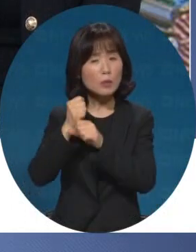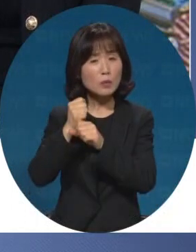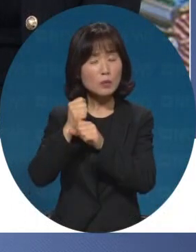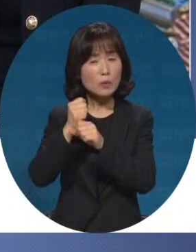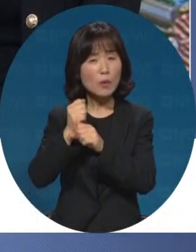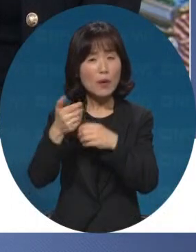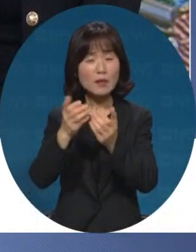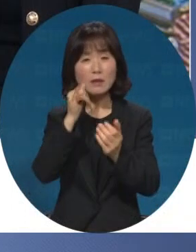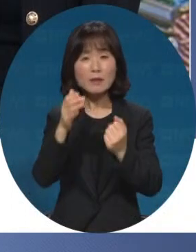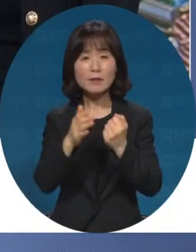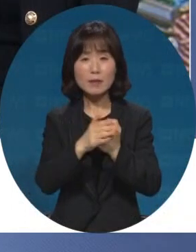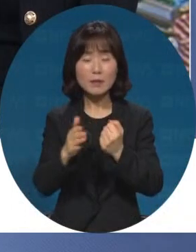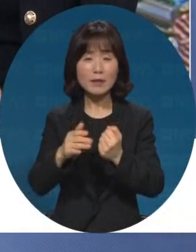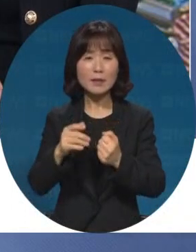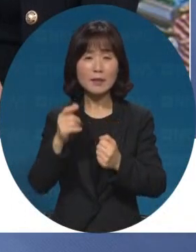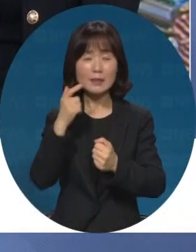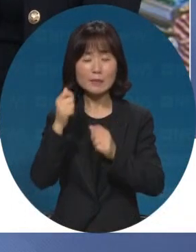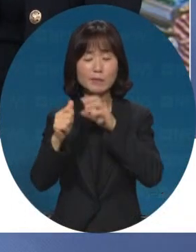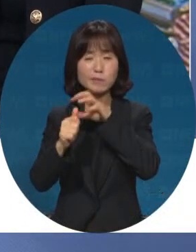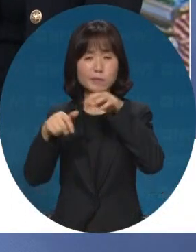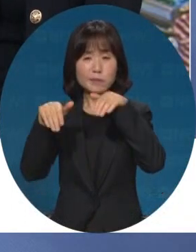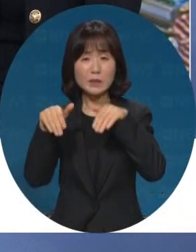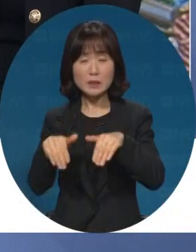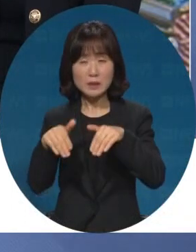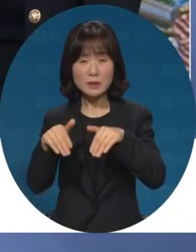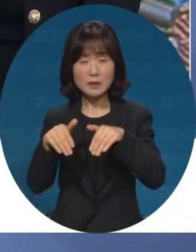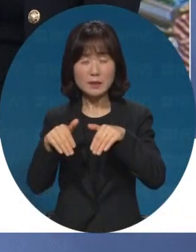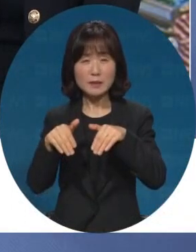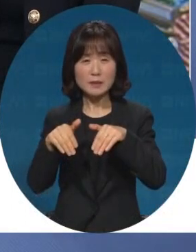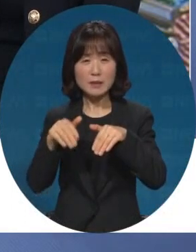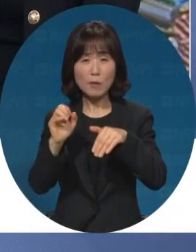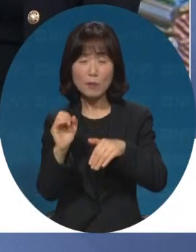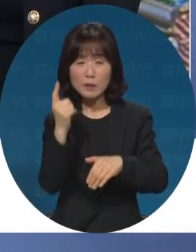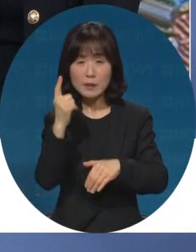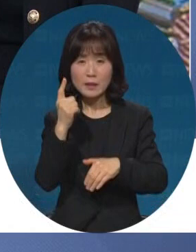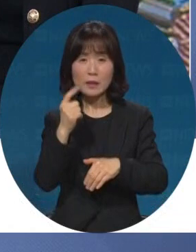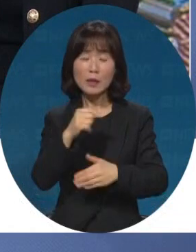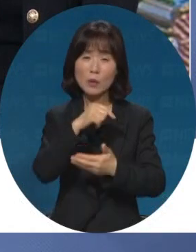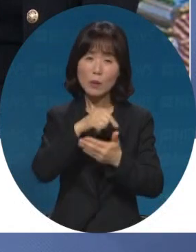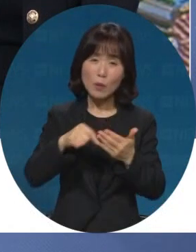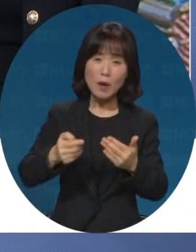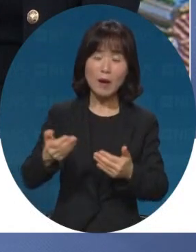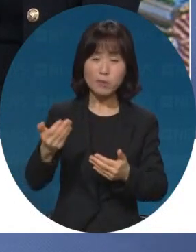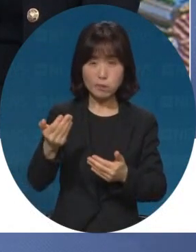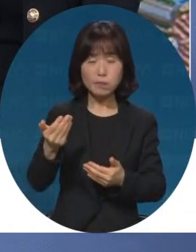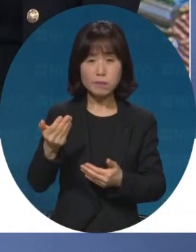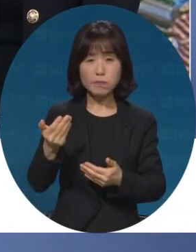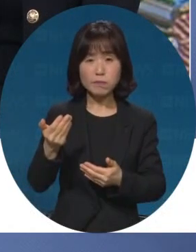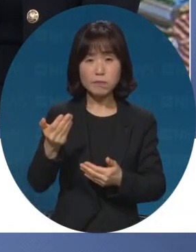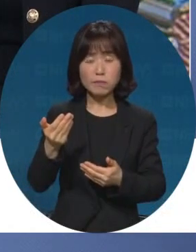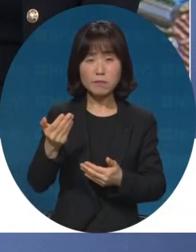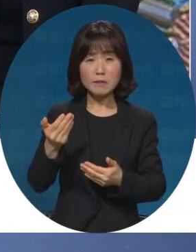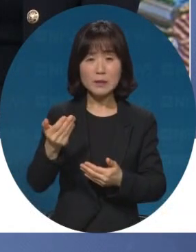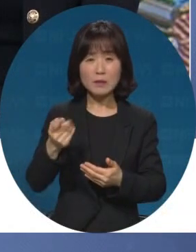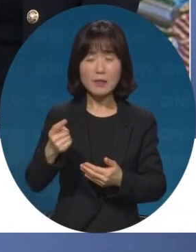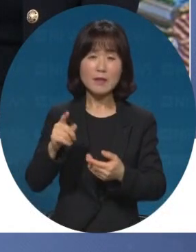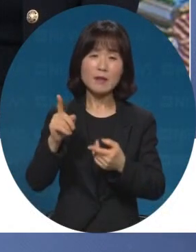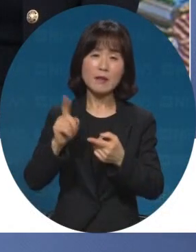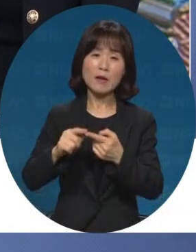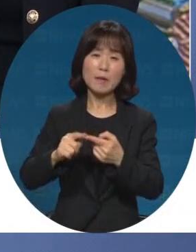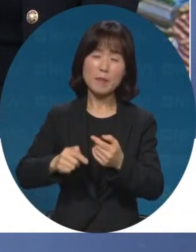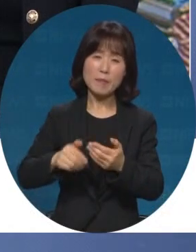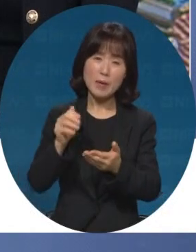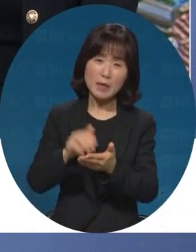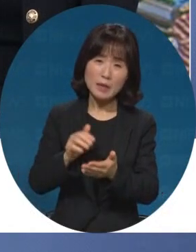나오도 담아 식민지 지배가 초래한 다대한 손해와 아픔에 대해 여기에 제차 통절한 반성과